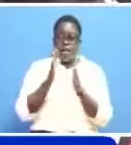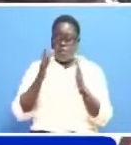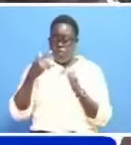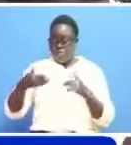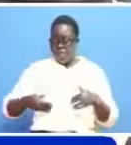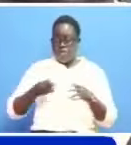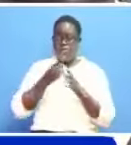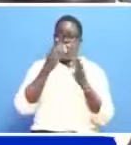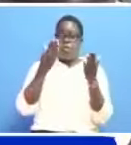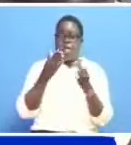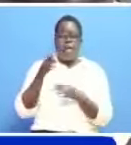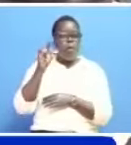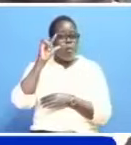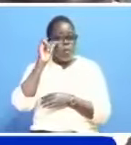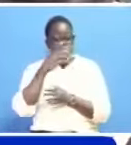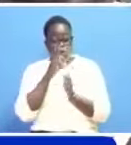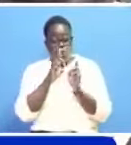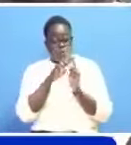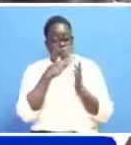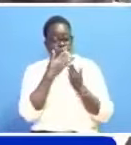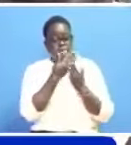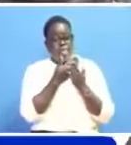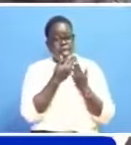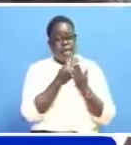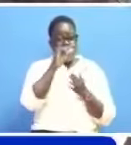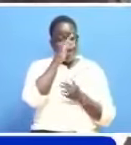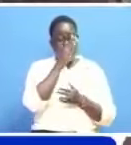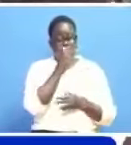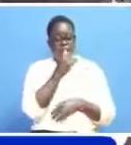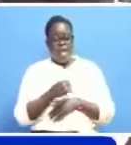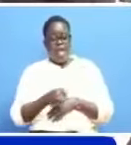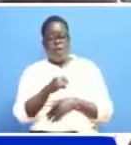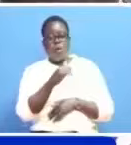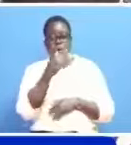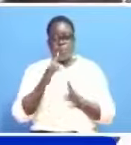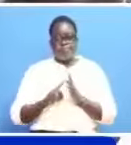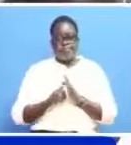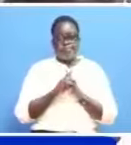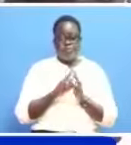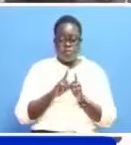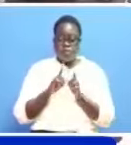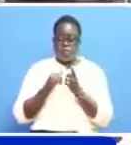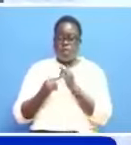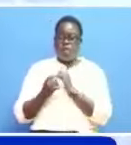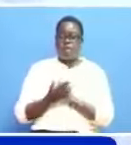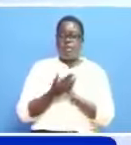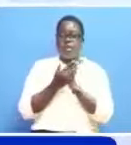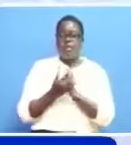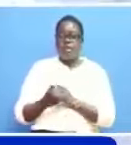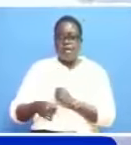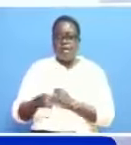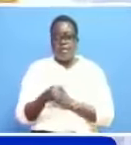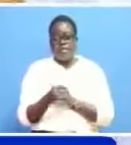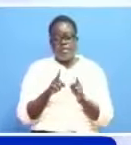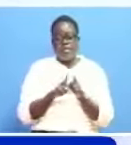vijana wa Mombasa, na pia tunampa pongezi gavana wetu kwa kujitokeza pia kuja kutusaidia. Ona